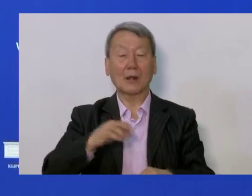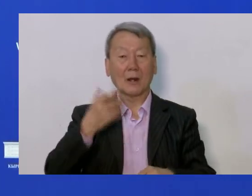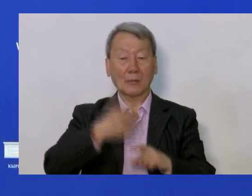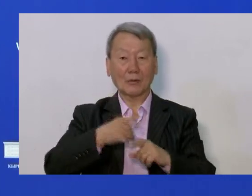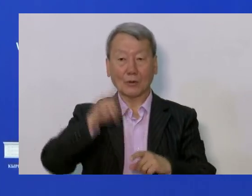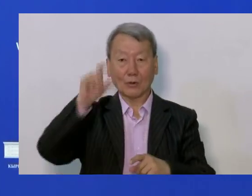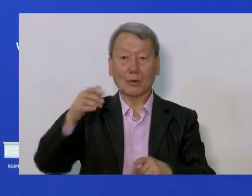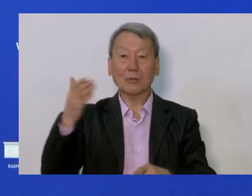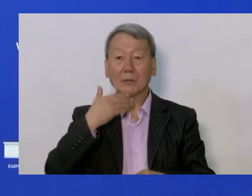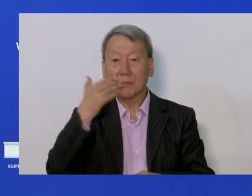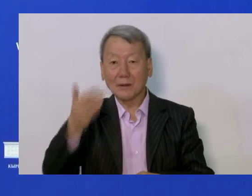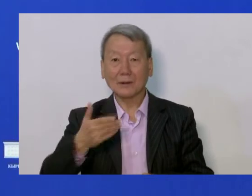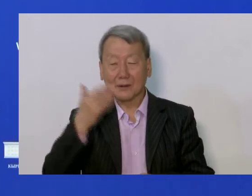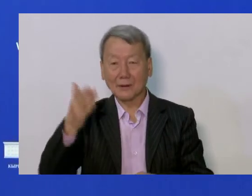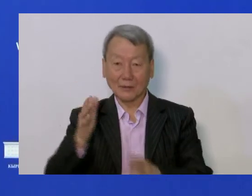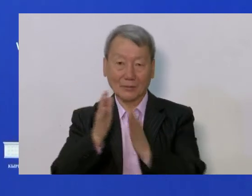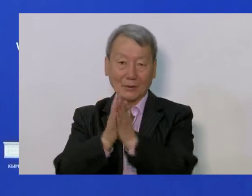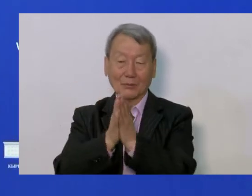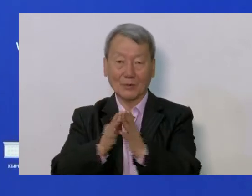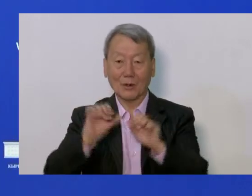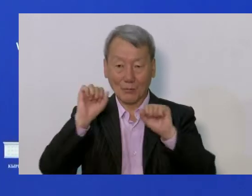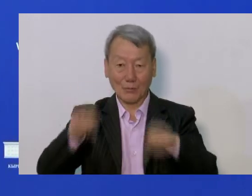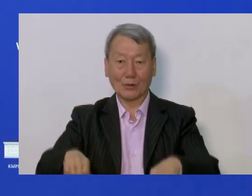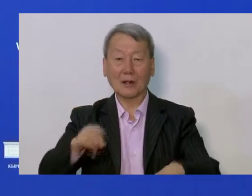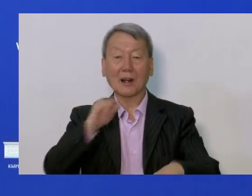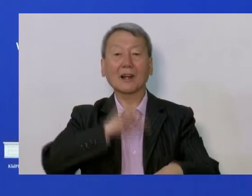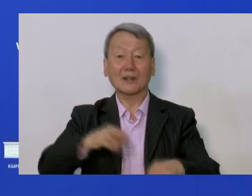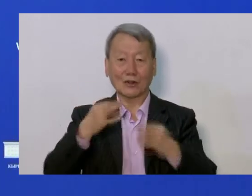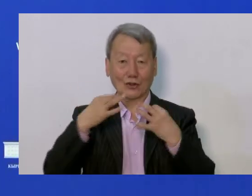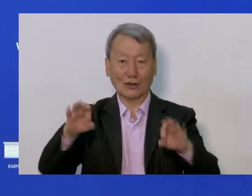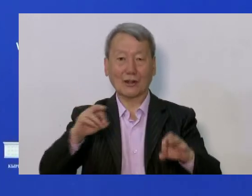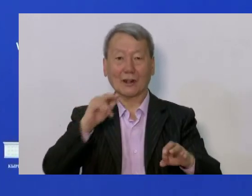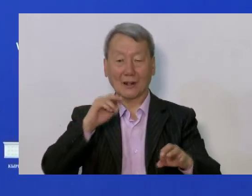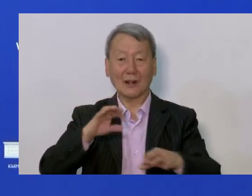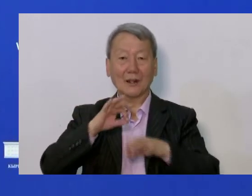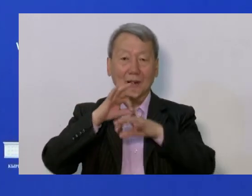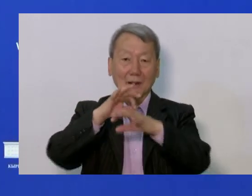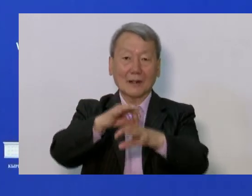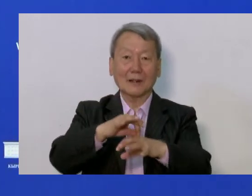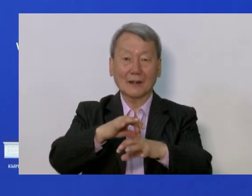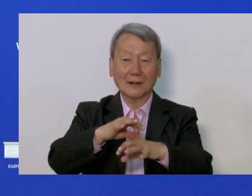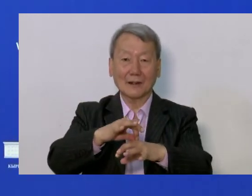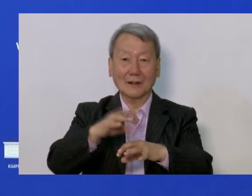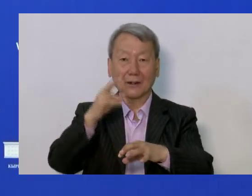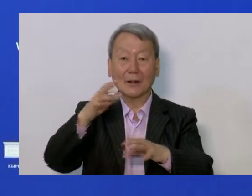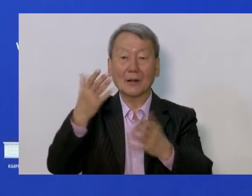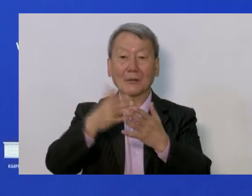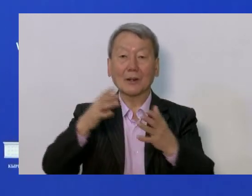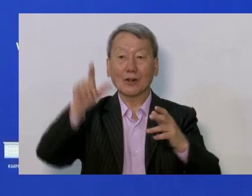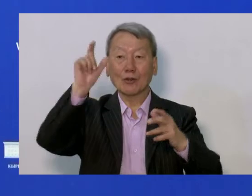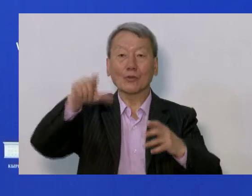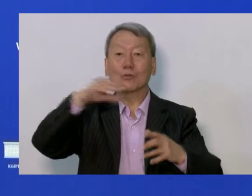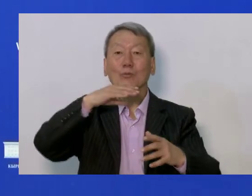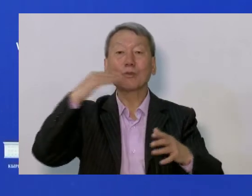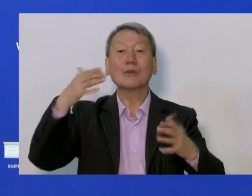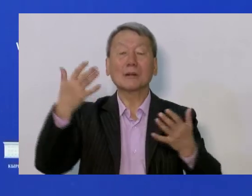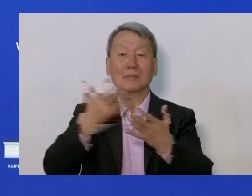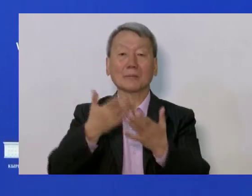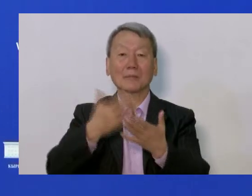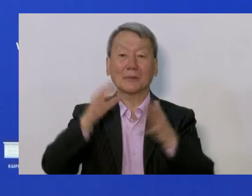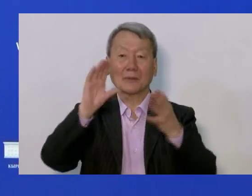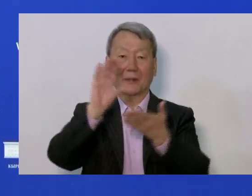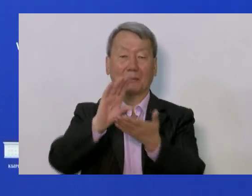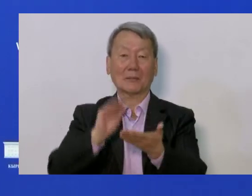много людей обращается с просьбой разрешить провести какие-то массовые